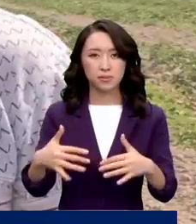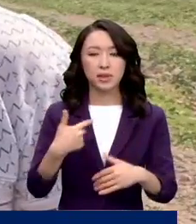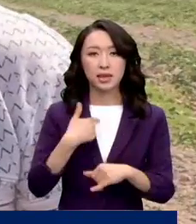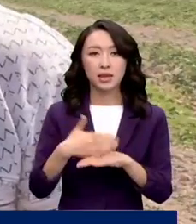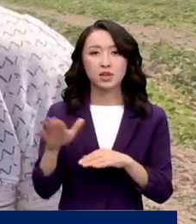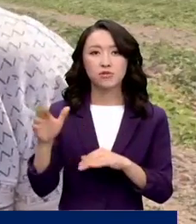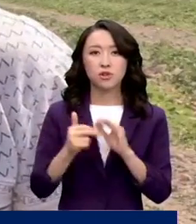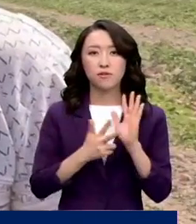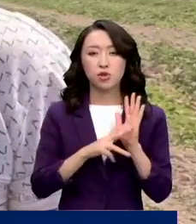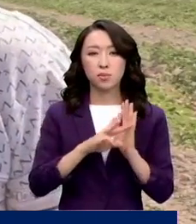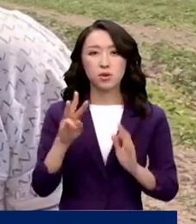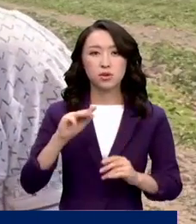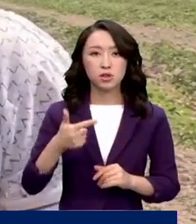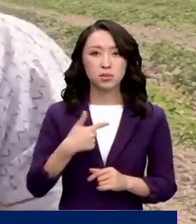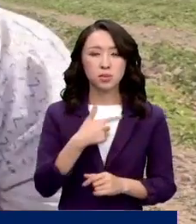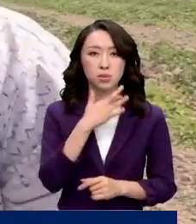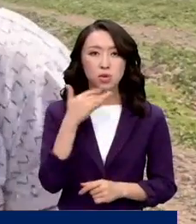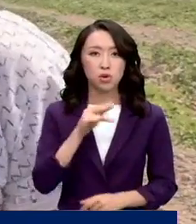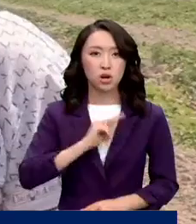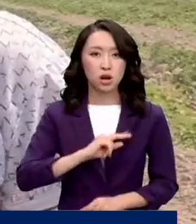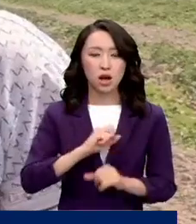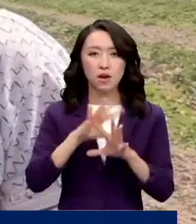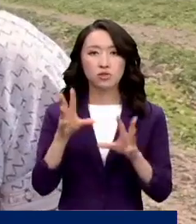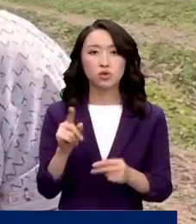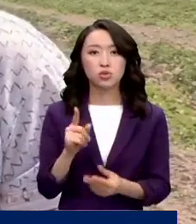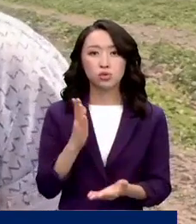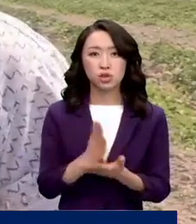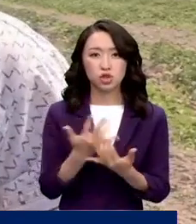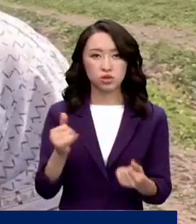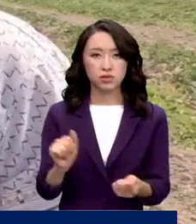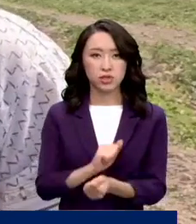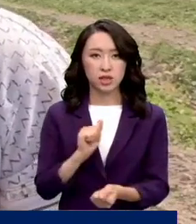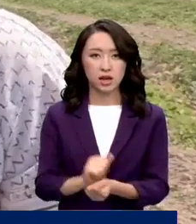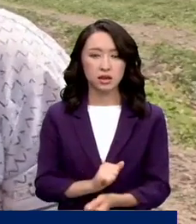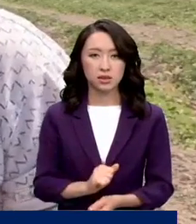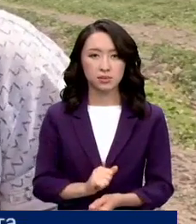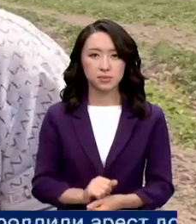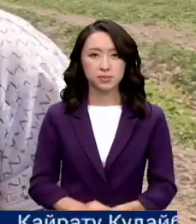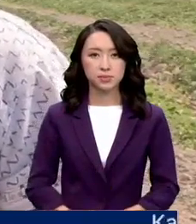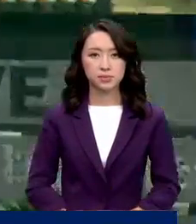8 миллионов тенге. Мы столько работали, а все, что имеем, теперь высыхает.